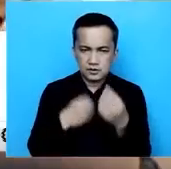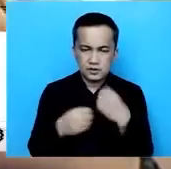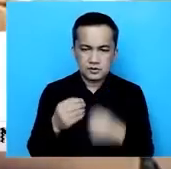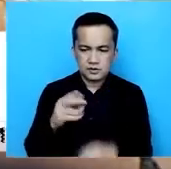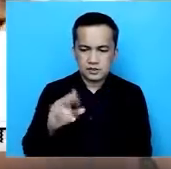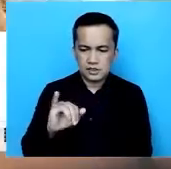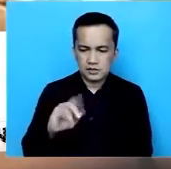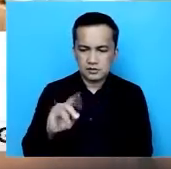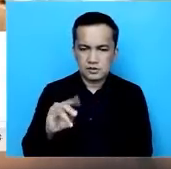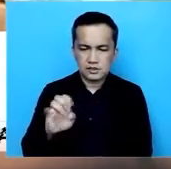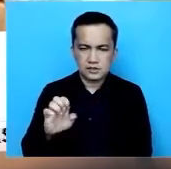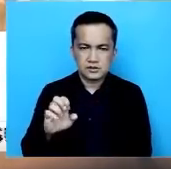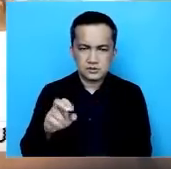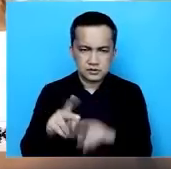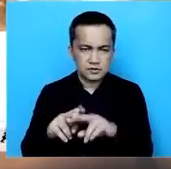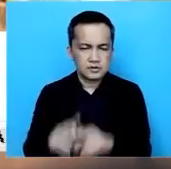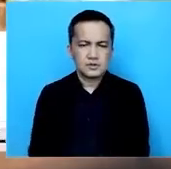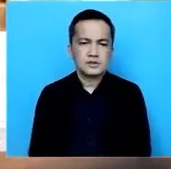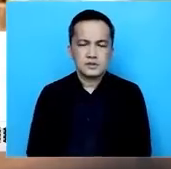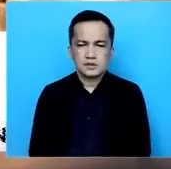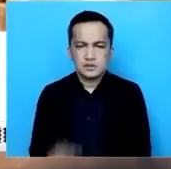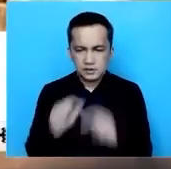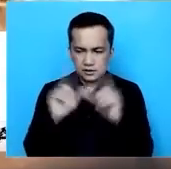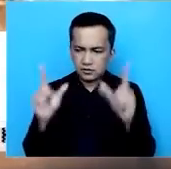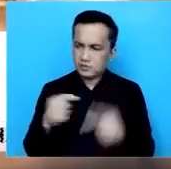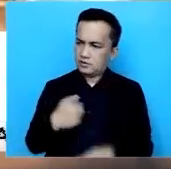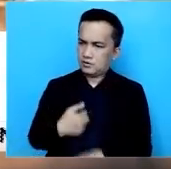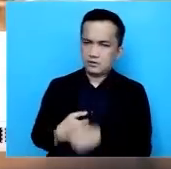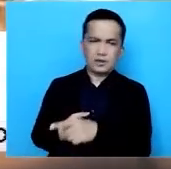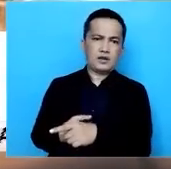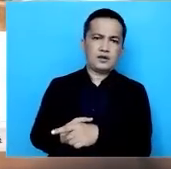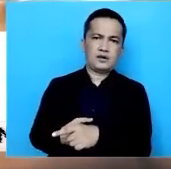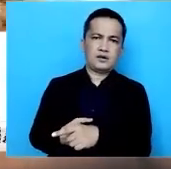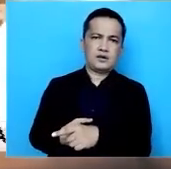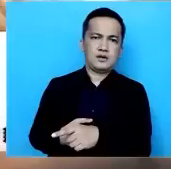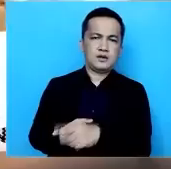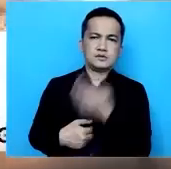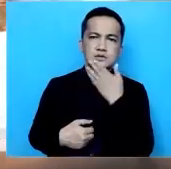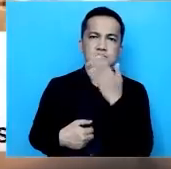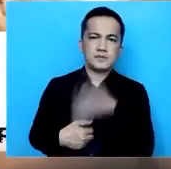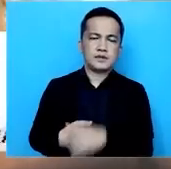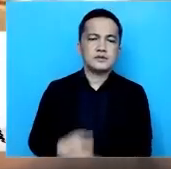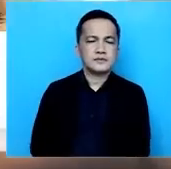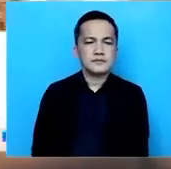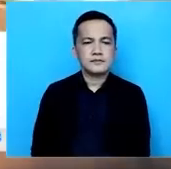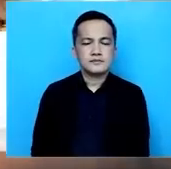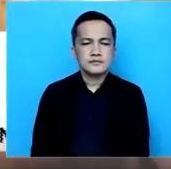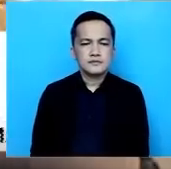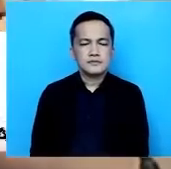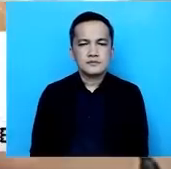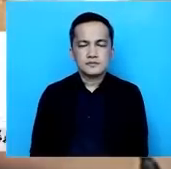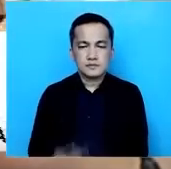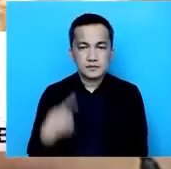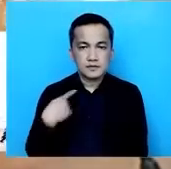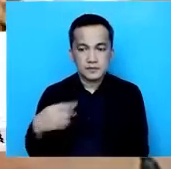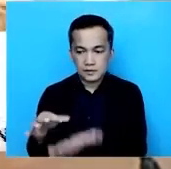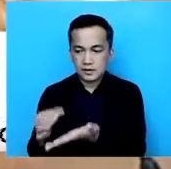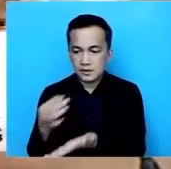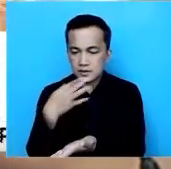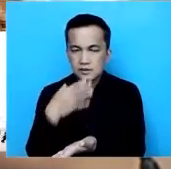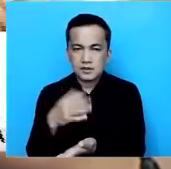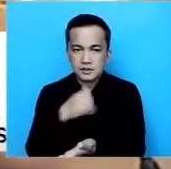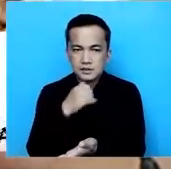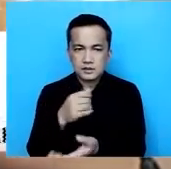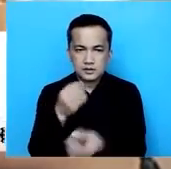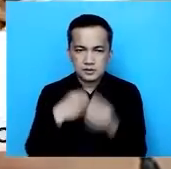iodized salt. Nagulat ako dyan eh, kasi that's really bad. Di ba may iniinom na gamot, hindi naman yun nakukuha sa pagkain